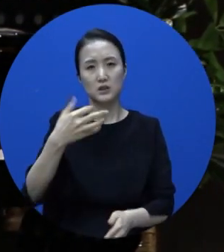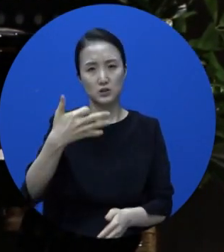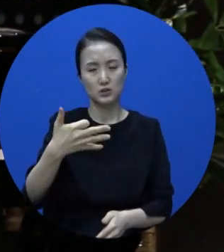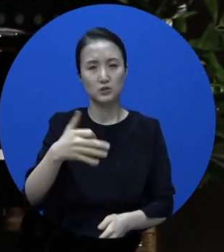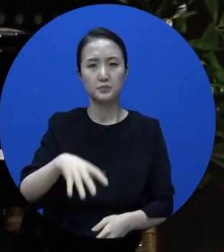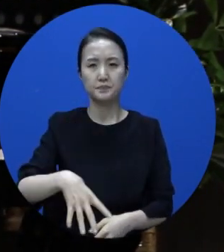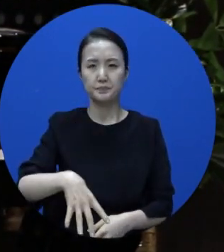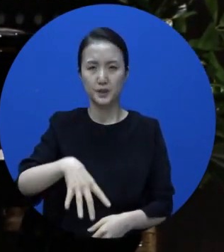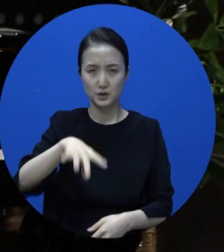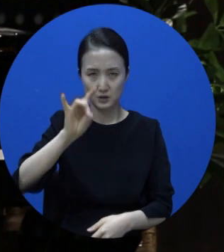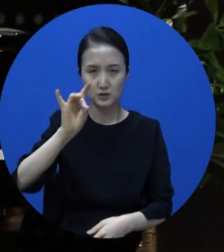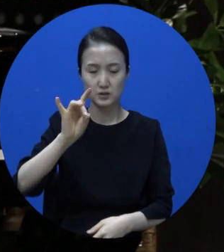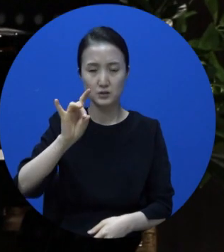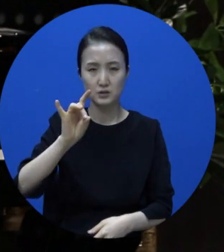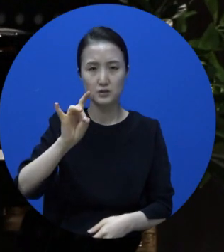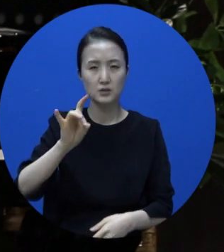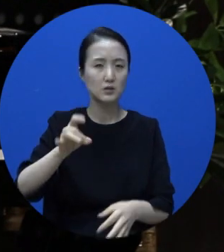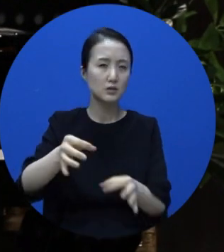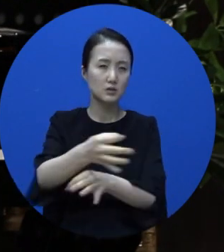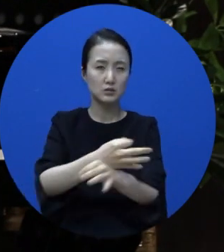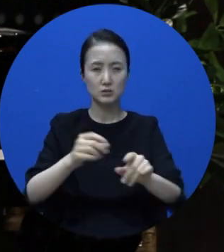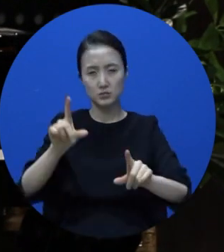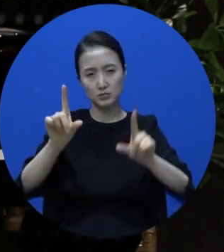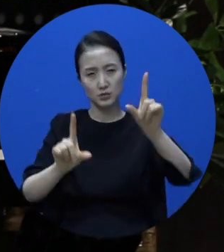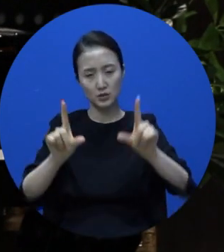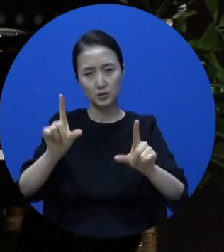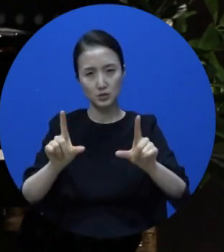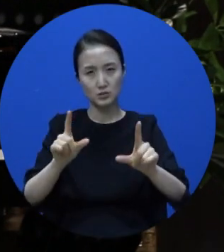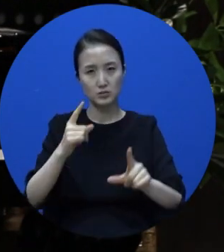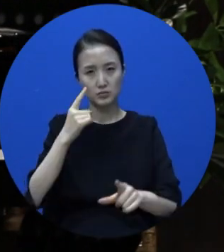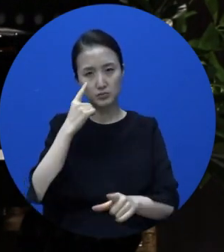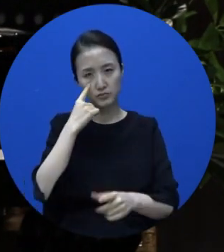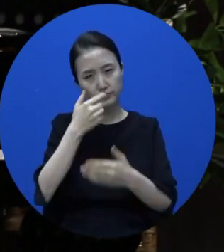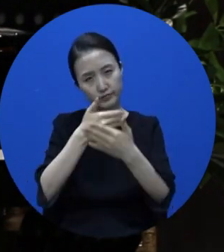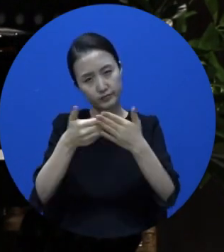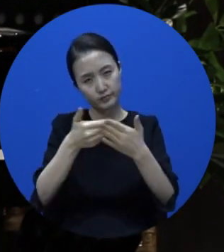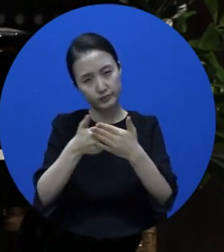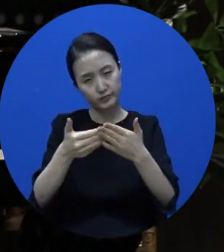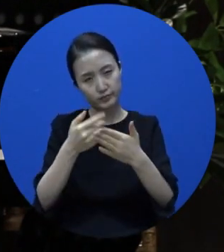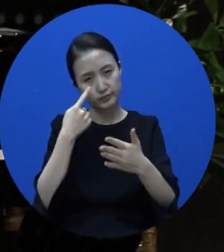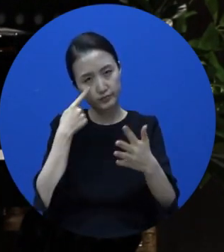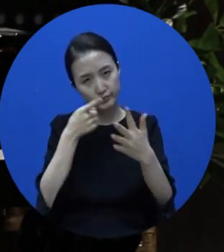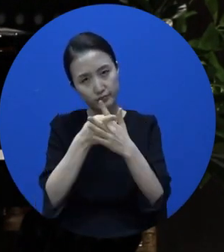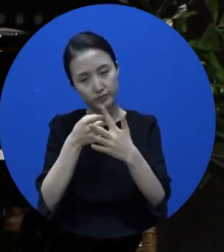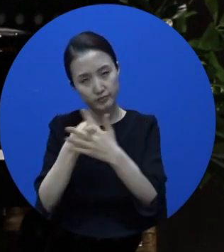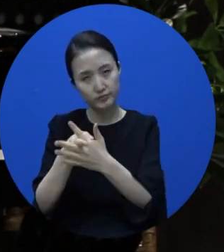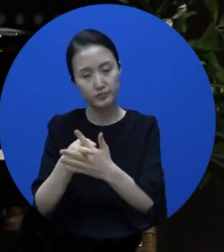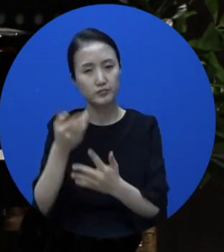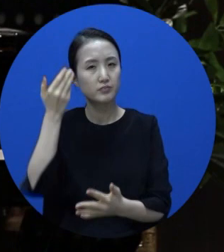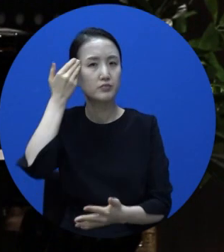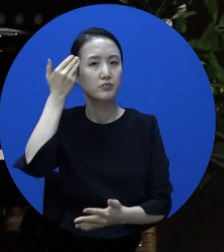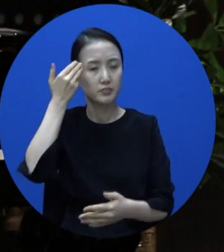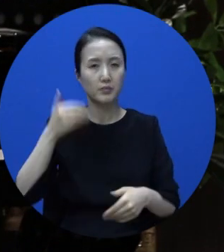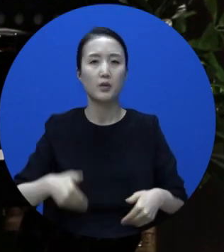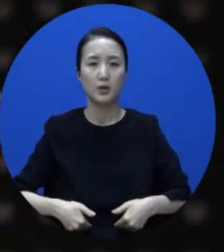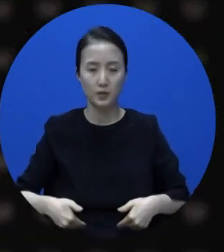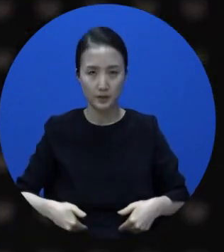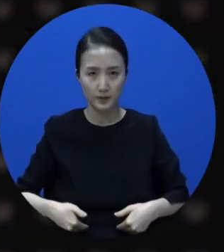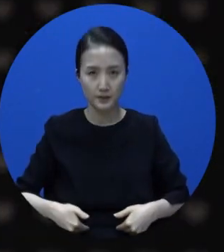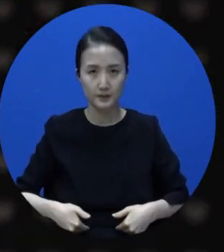위해서 2019년 경제를 먼저 충분히 들여다 보실 수 있기를 바라고요